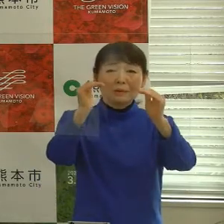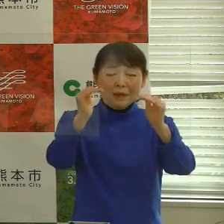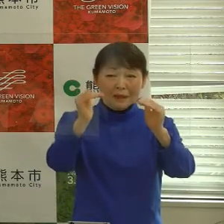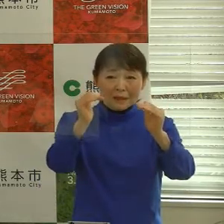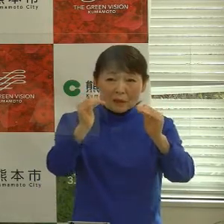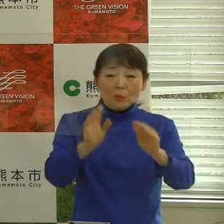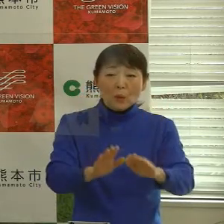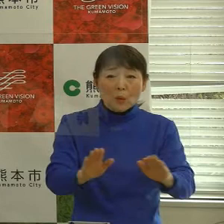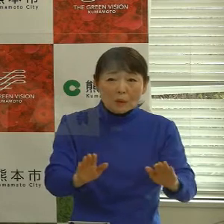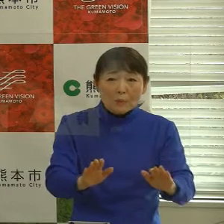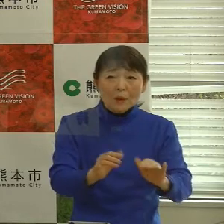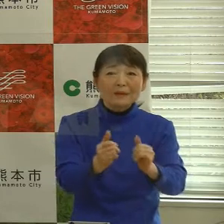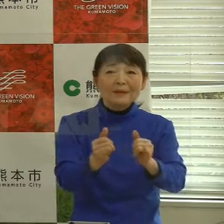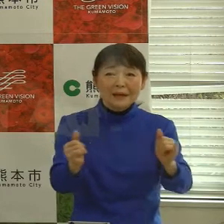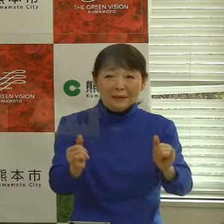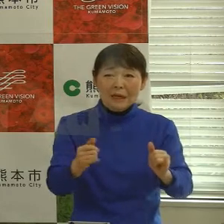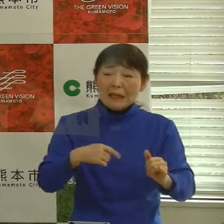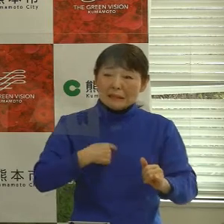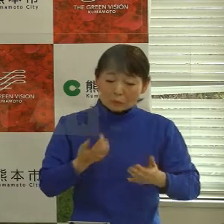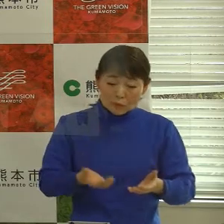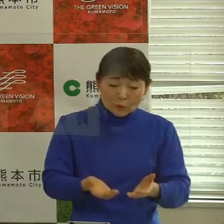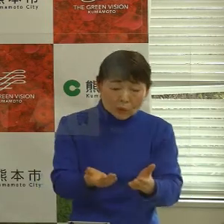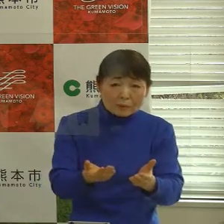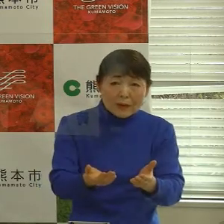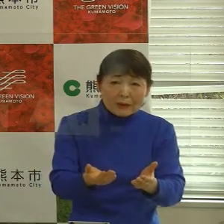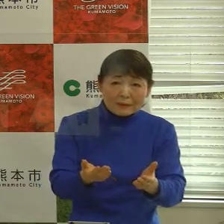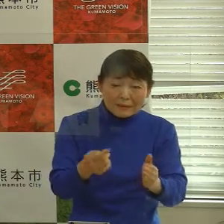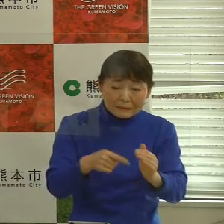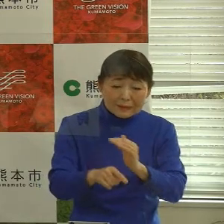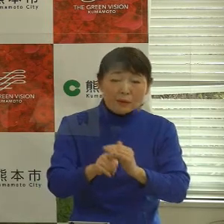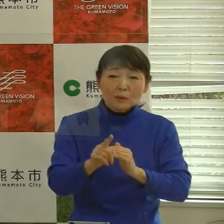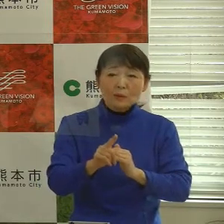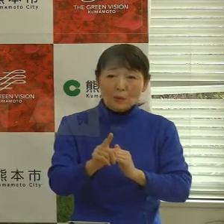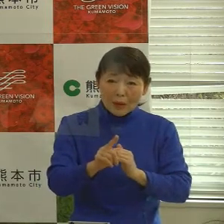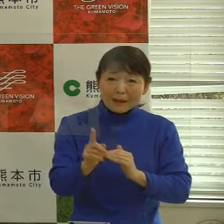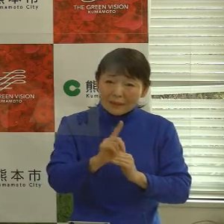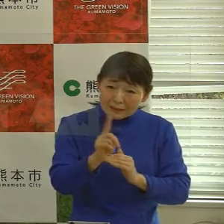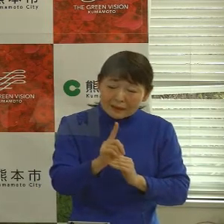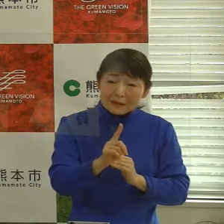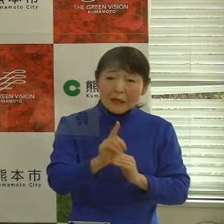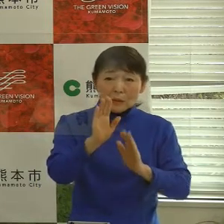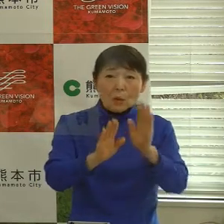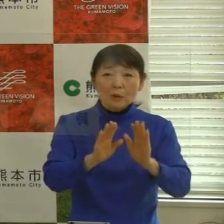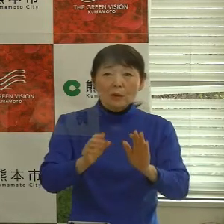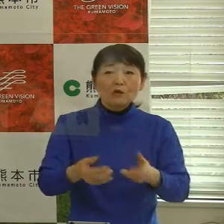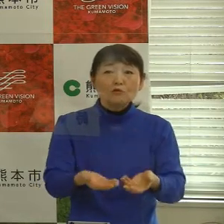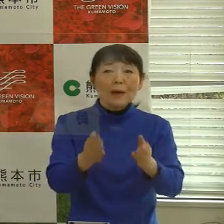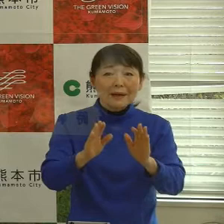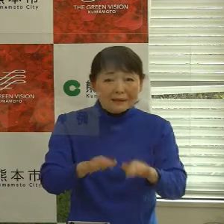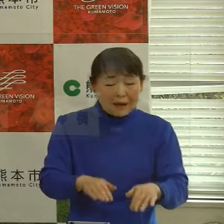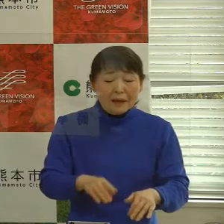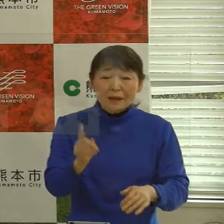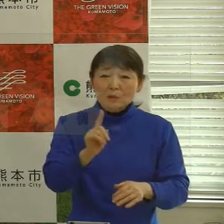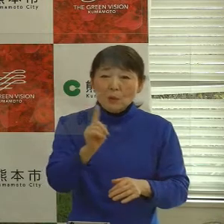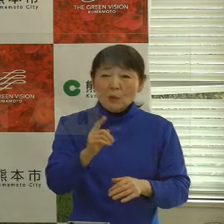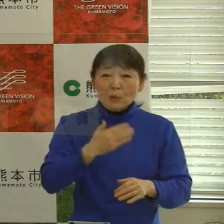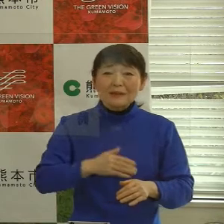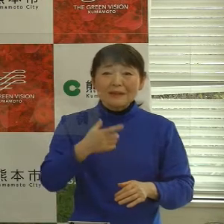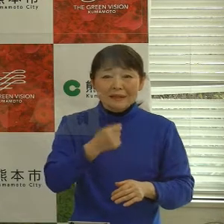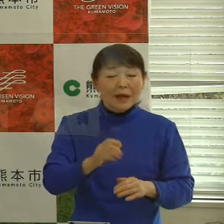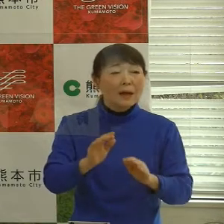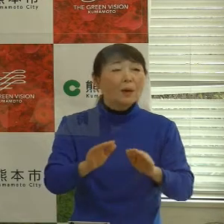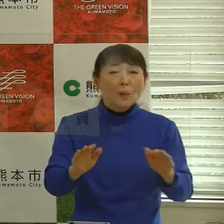対して、彼らがその出自を知りたいといった時に、市が持っている情報というものをどのように開示していくのか、は